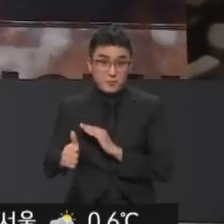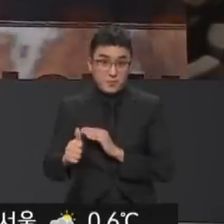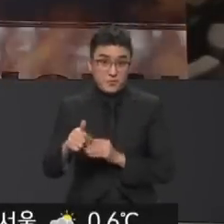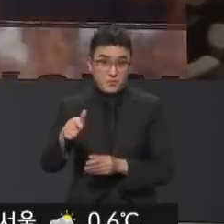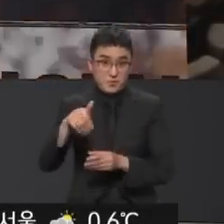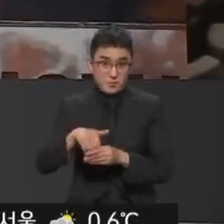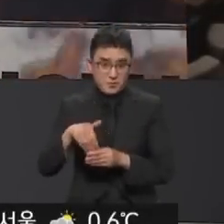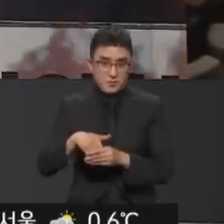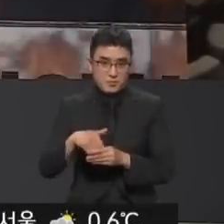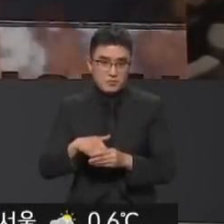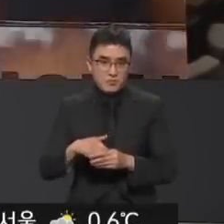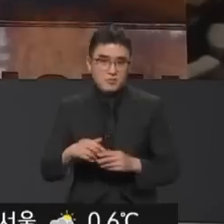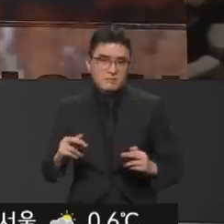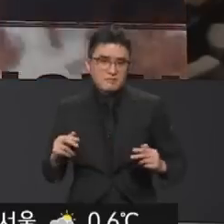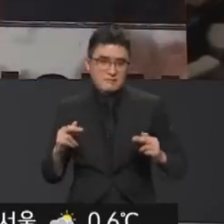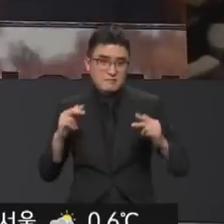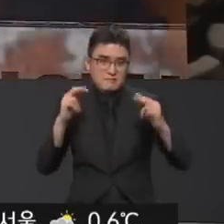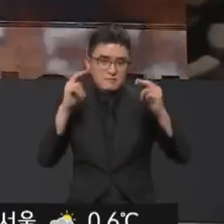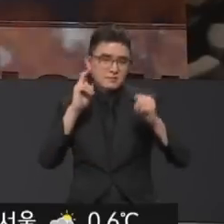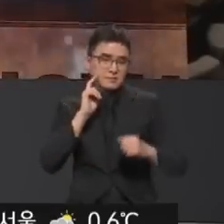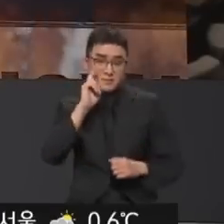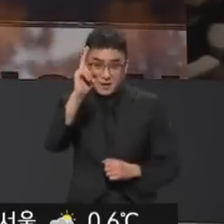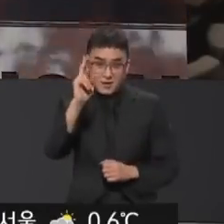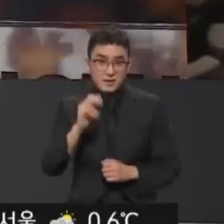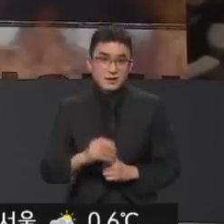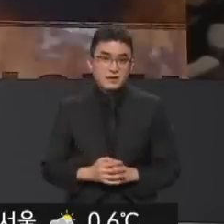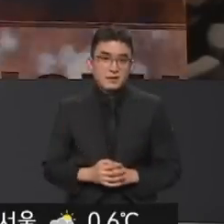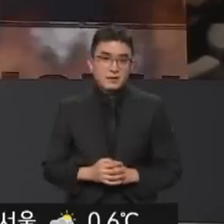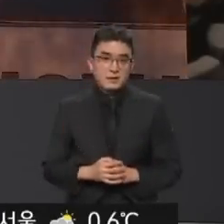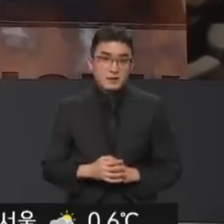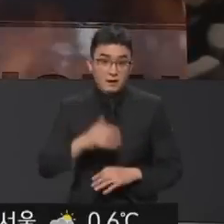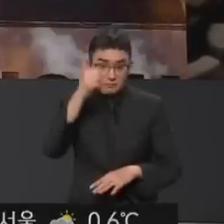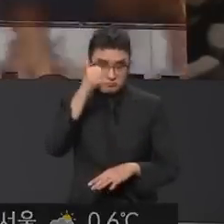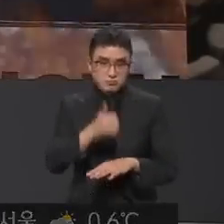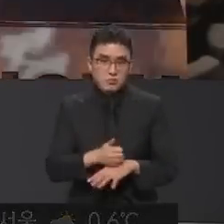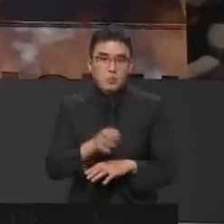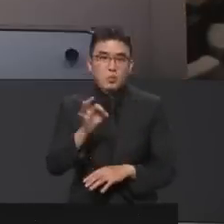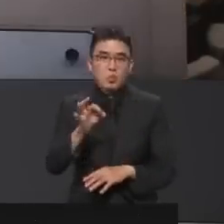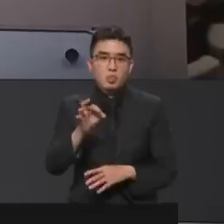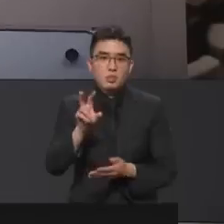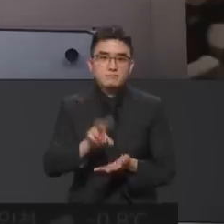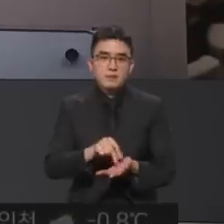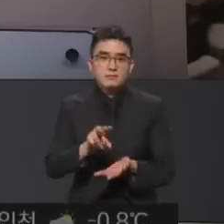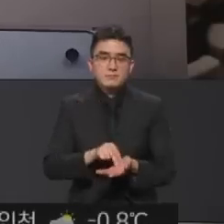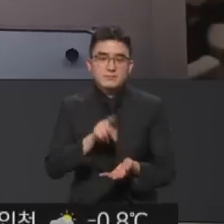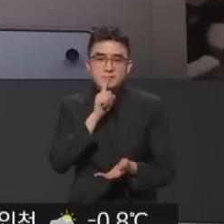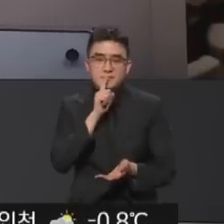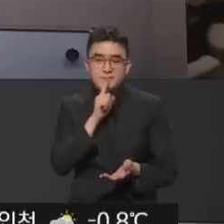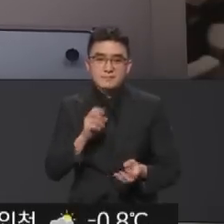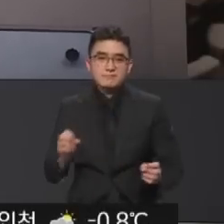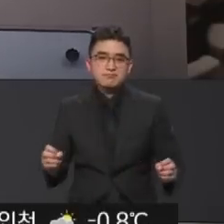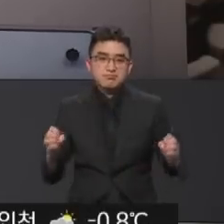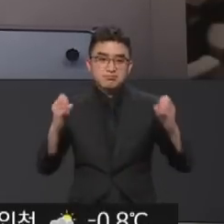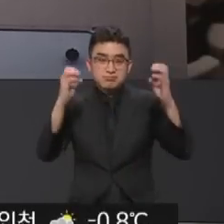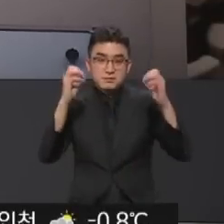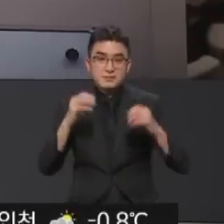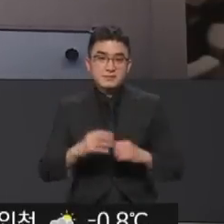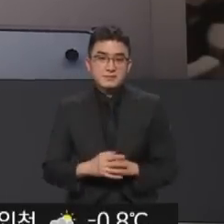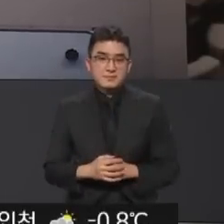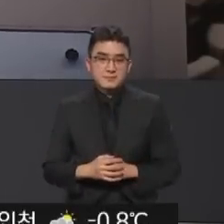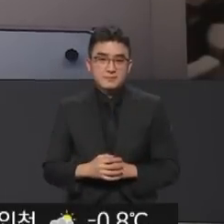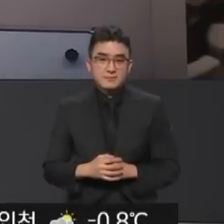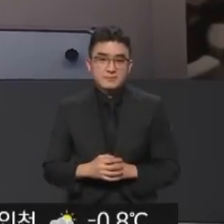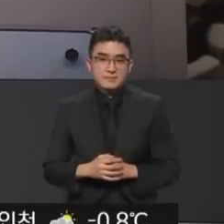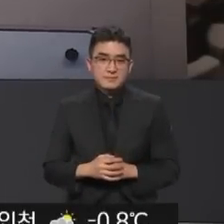신경전이 날로 치열해지는 모양새인데요. 급기야 돈 문제까지 나왔습니다. 김 의원 측은 안철수 의원이 국민의힘에 이자